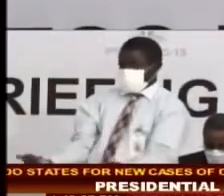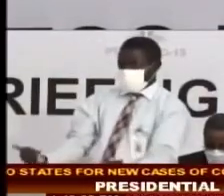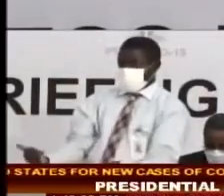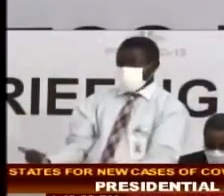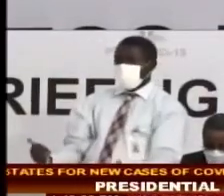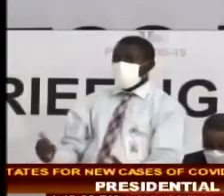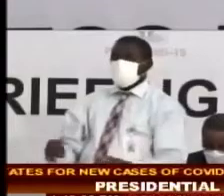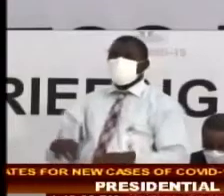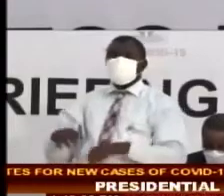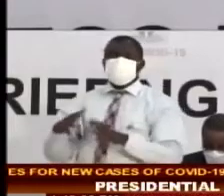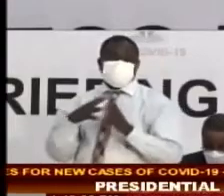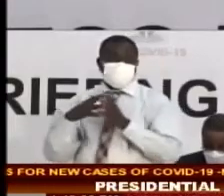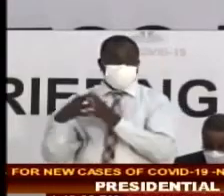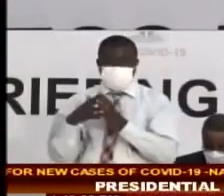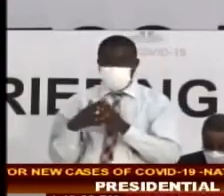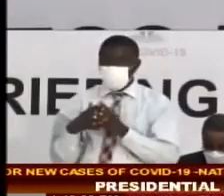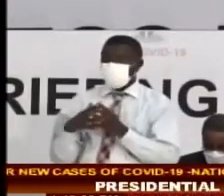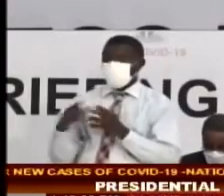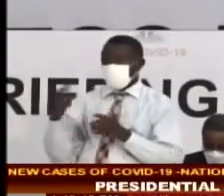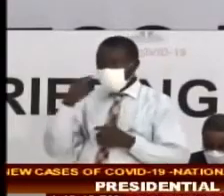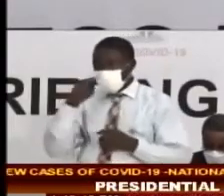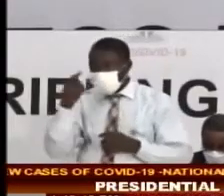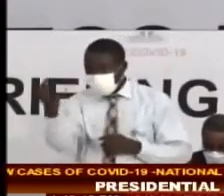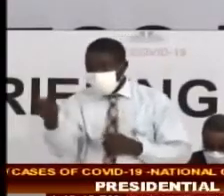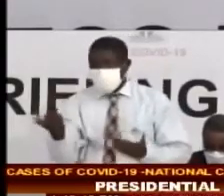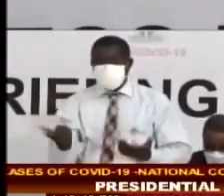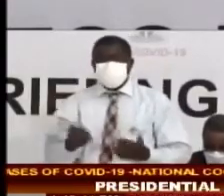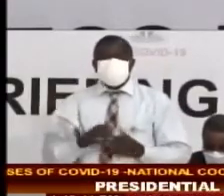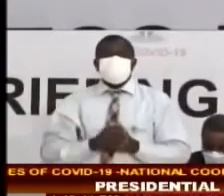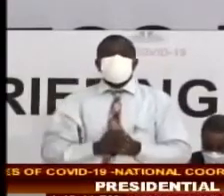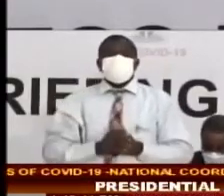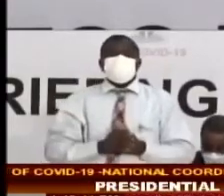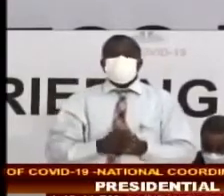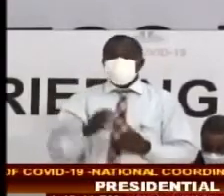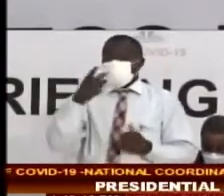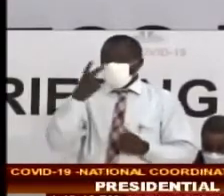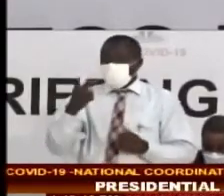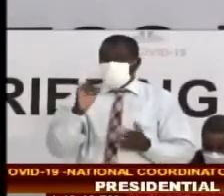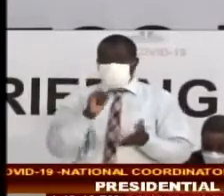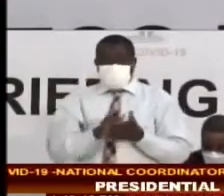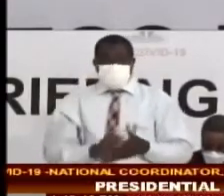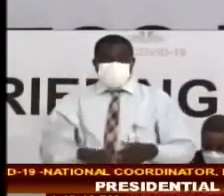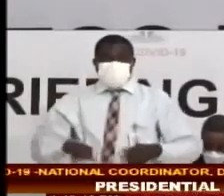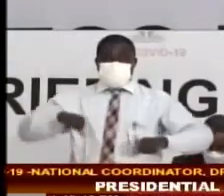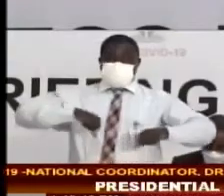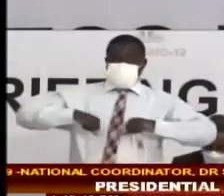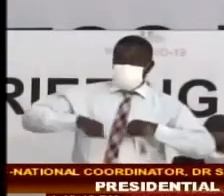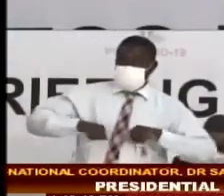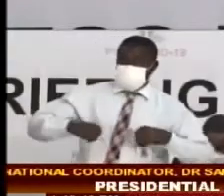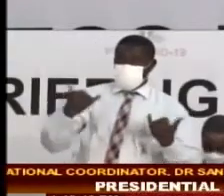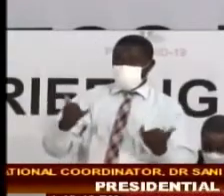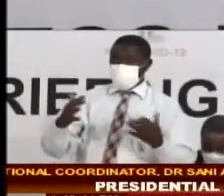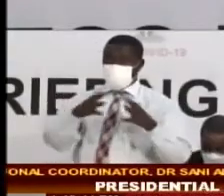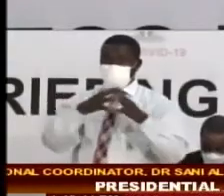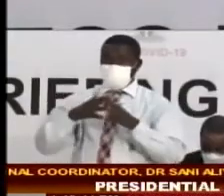America. A sanin kowa America tana ikirarin a duk duniya ba ƙasa da ta kai ta komai. To yau wannan ƙwayan